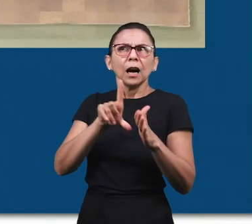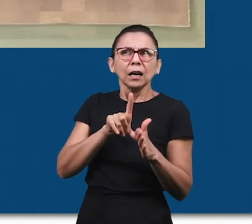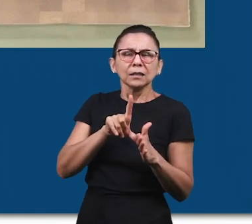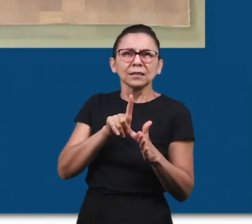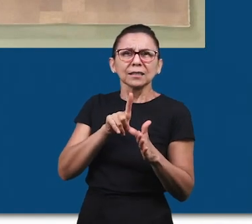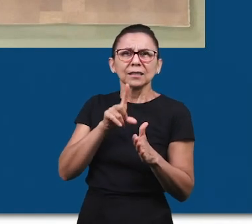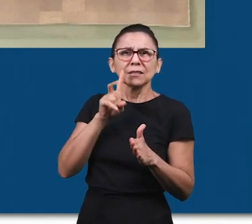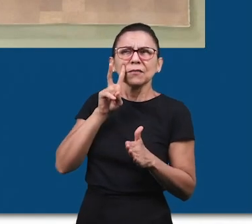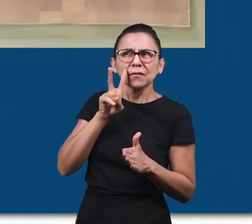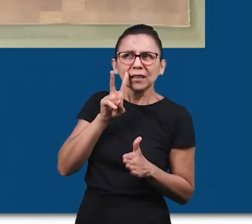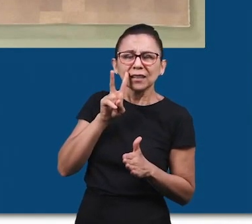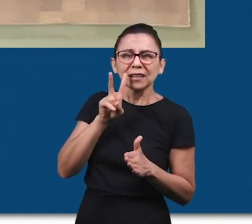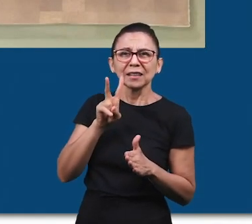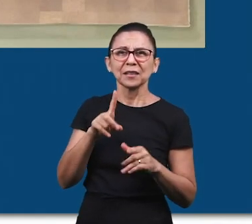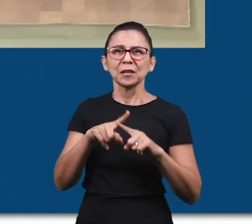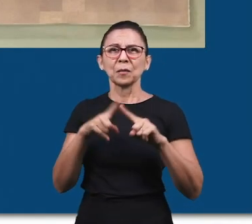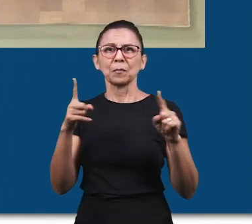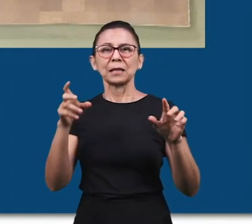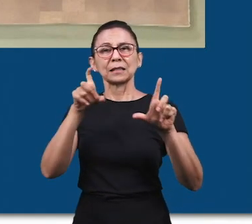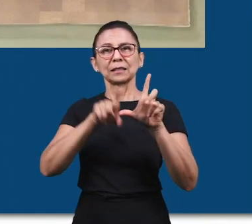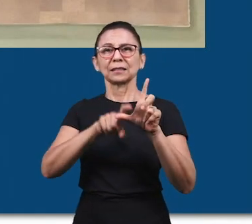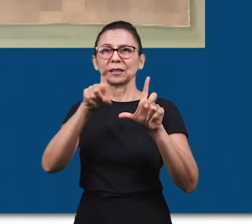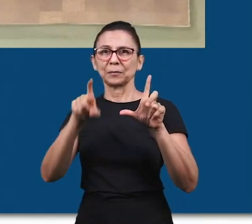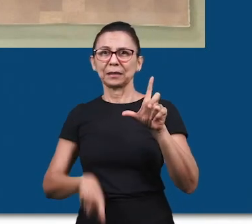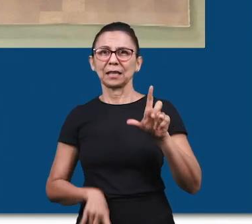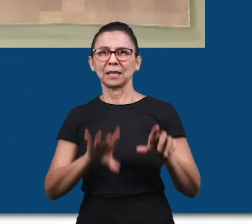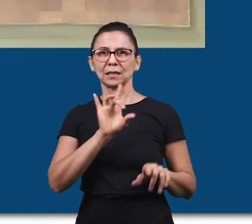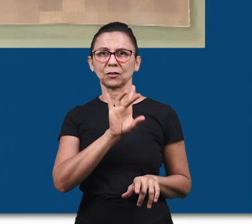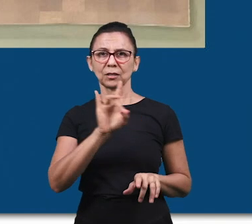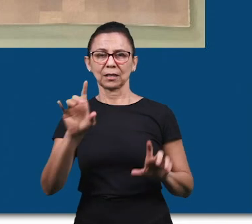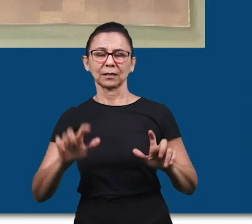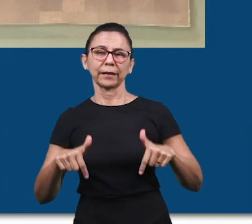Il gère la prévision, mais